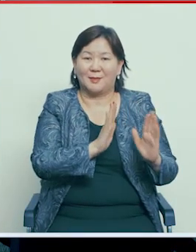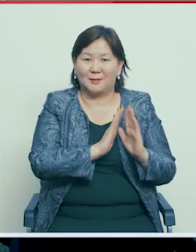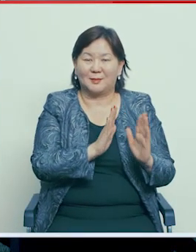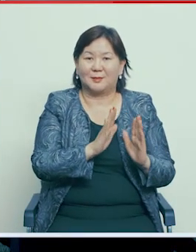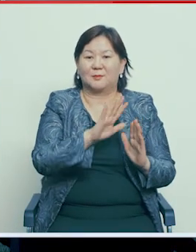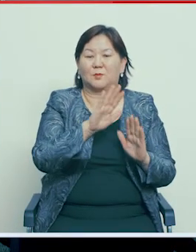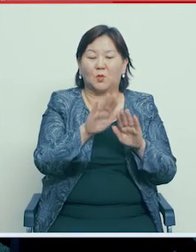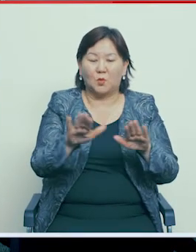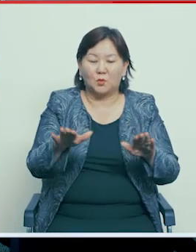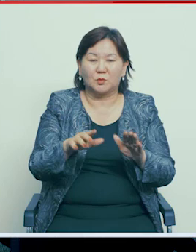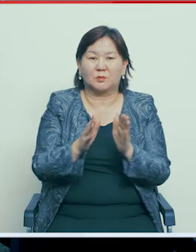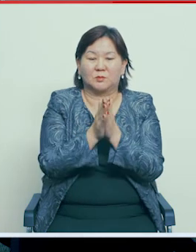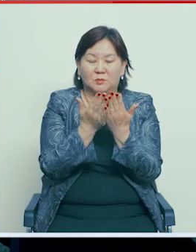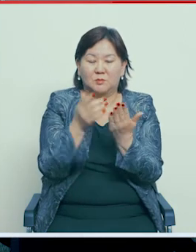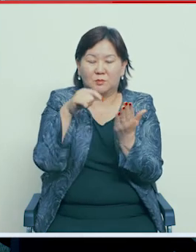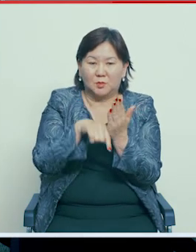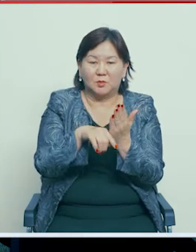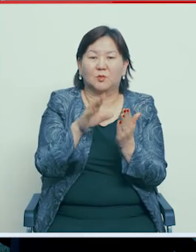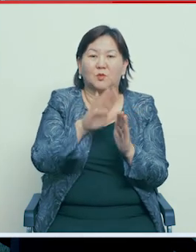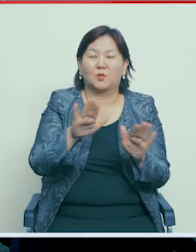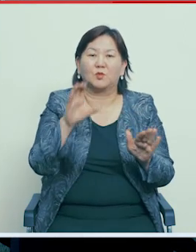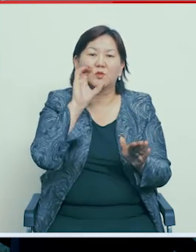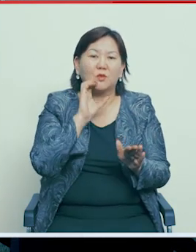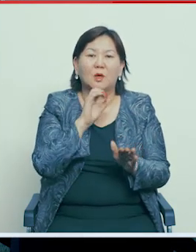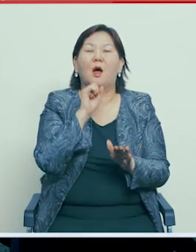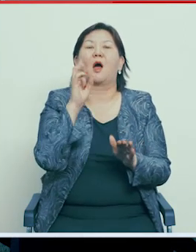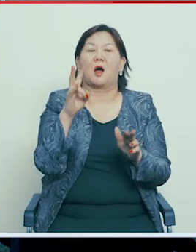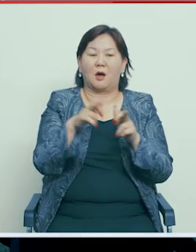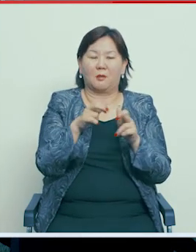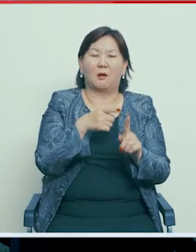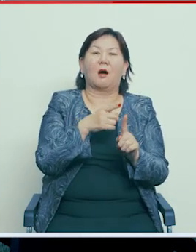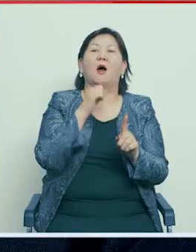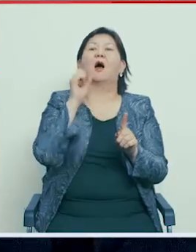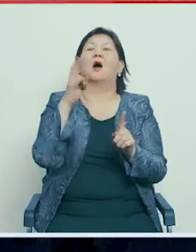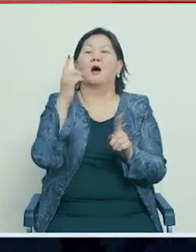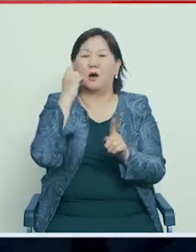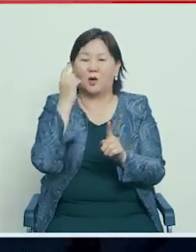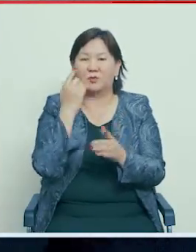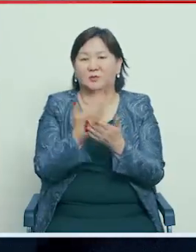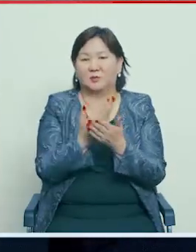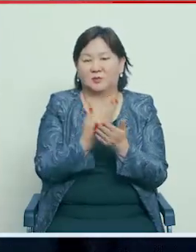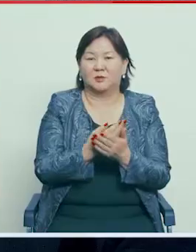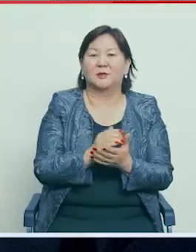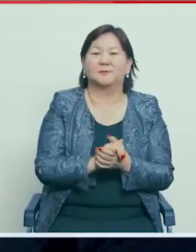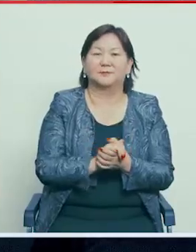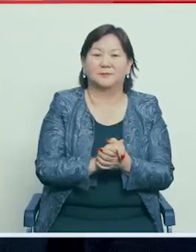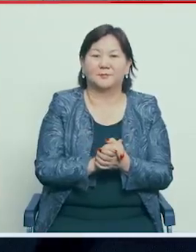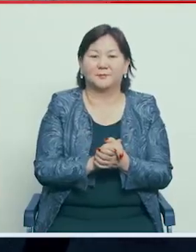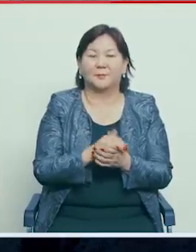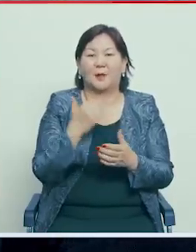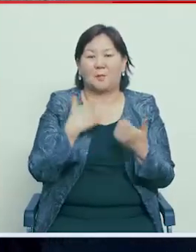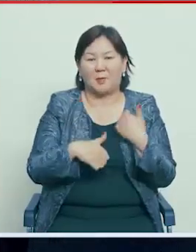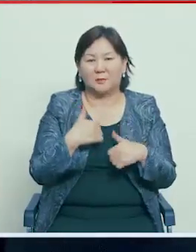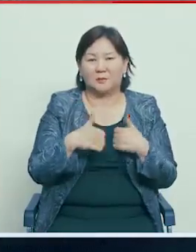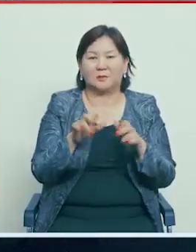зүйлүүдийг хүүхдүүдийн сурах бичигт оруулах юм бол хүүхдүүд сонирх нь хөгжлийн бэрхшээлтэй хүмүүс юм байд юм за ингээ мэдих жишээтэй тий. Тэгэхээр багш